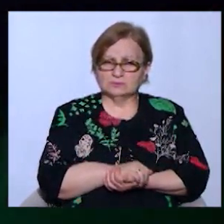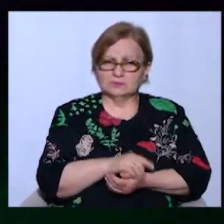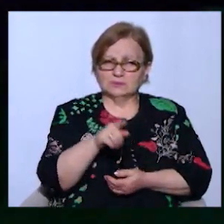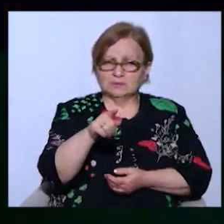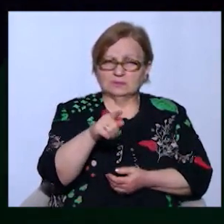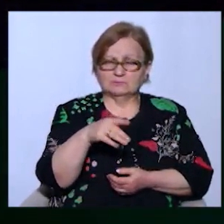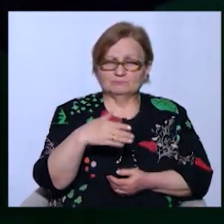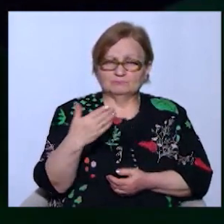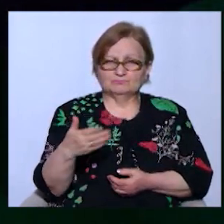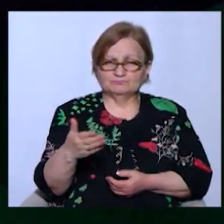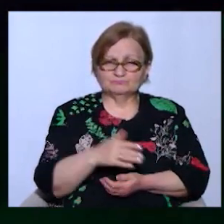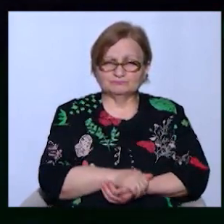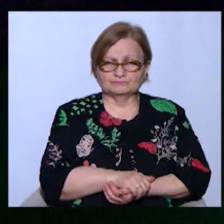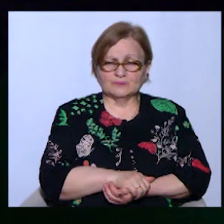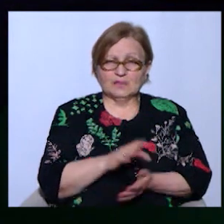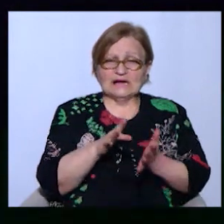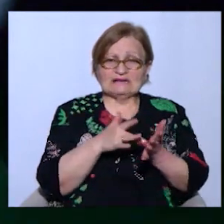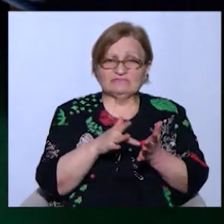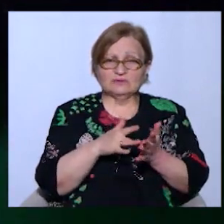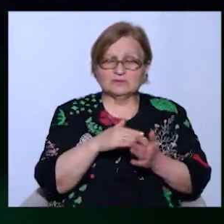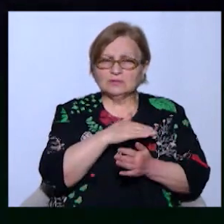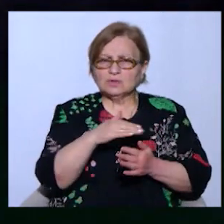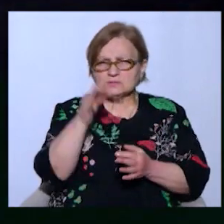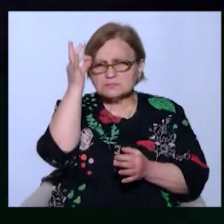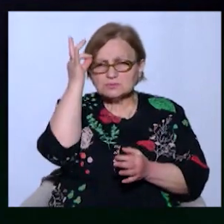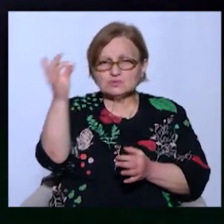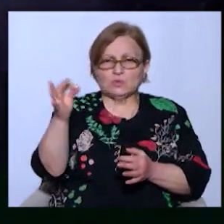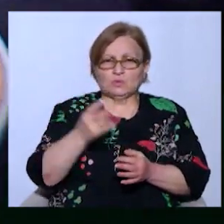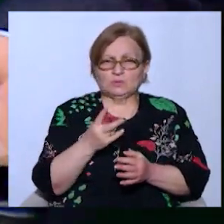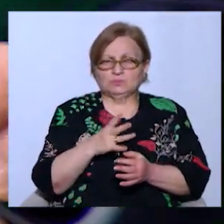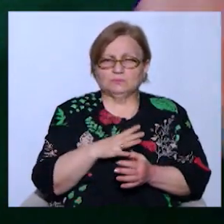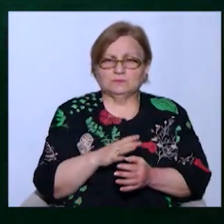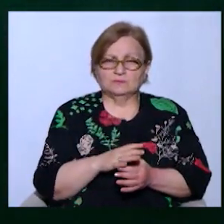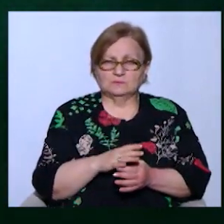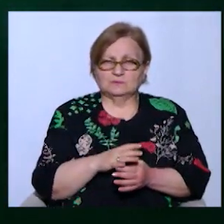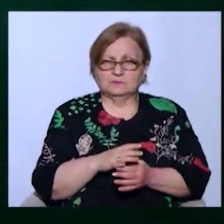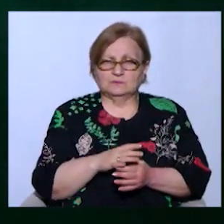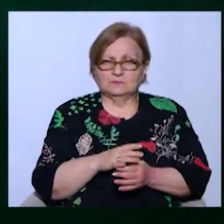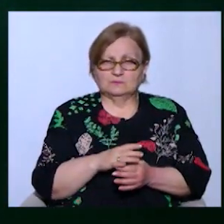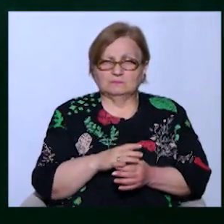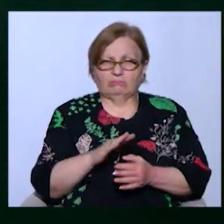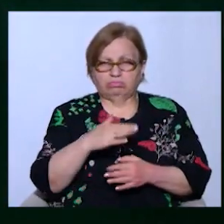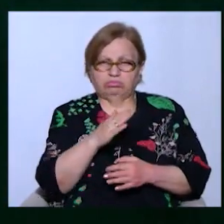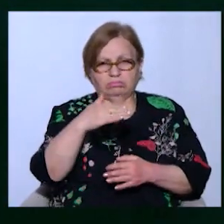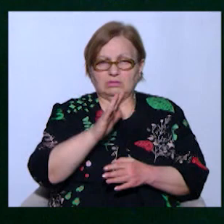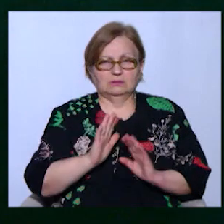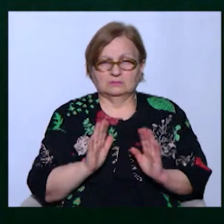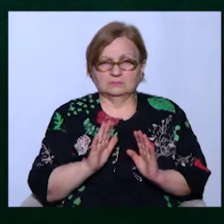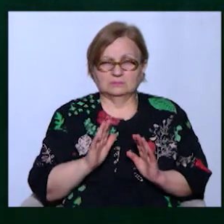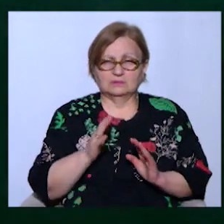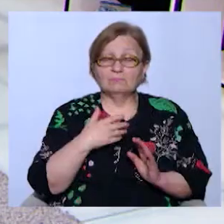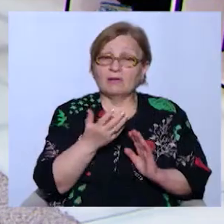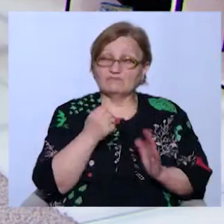გვერდი რვეულის იყოს სწორი და არა იკრიბოკრო. ავიღე ეს